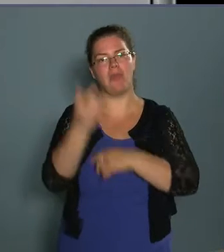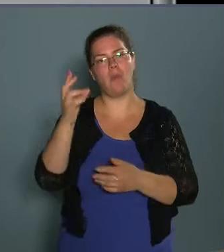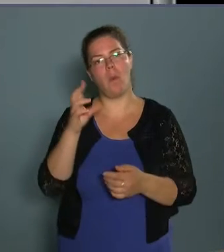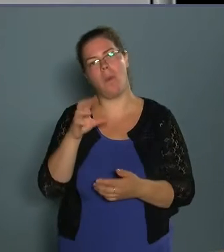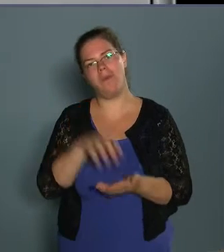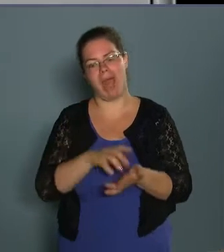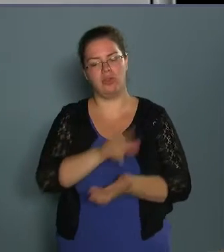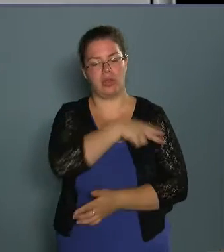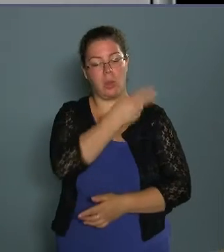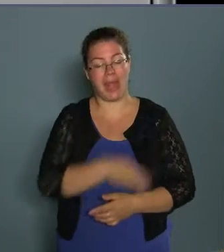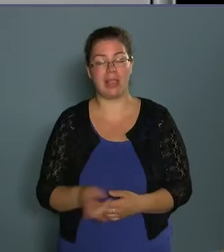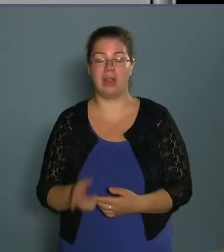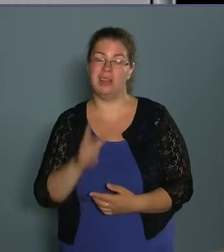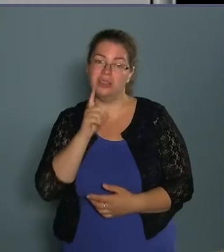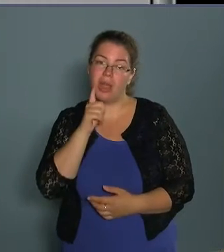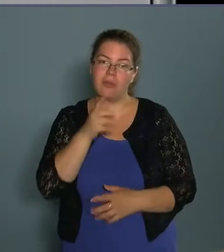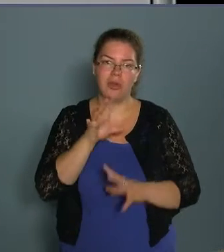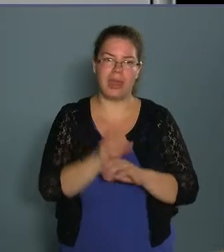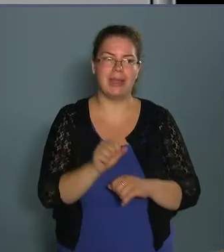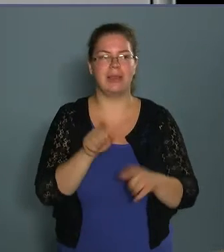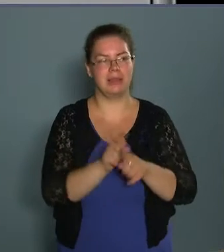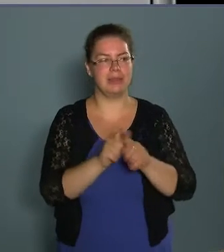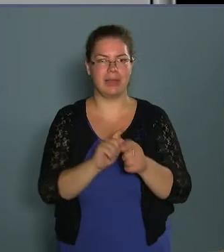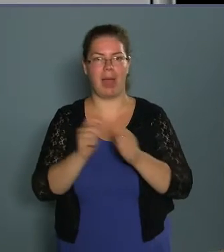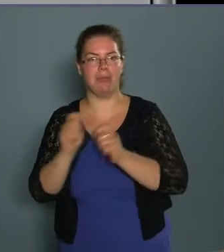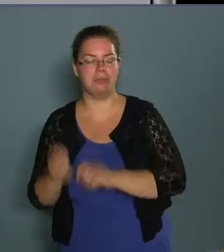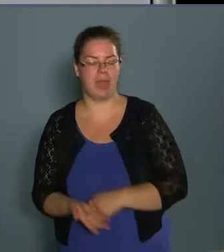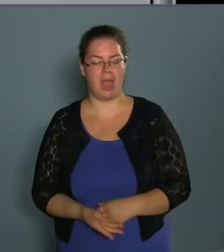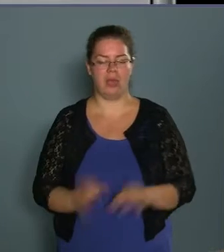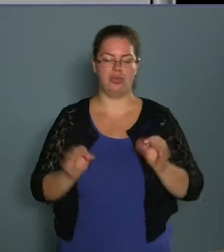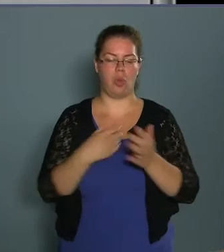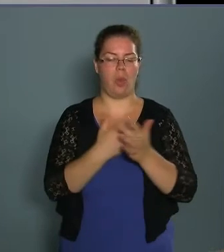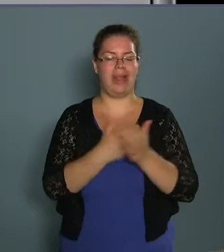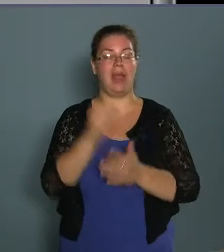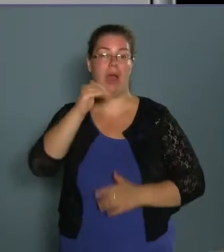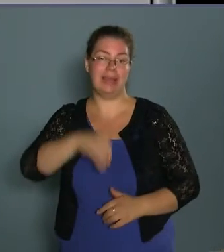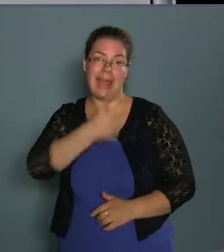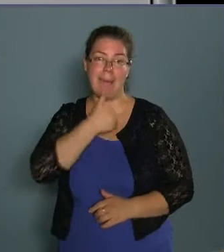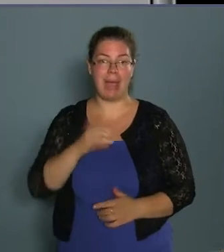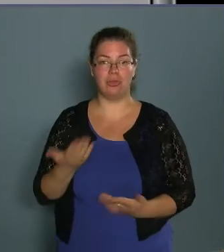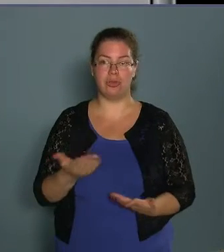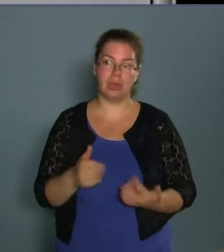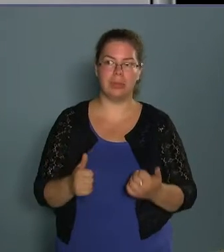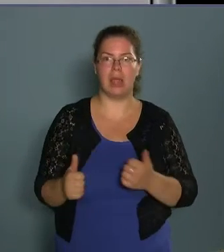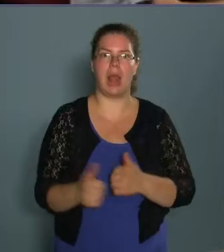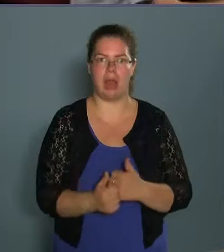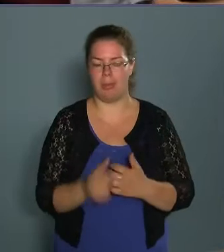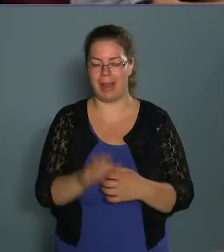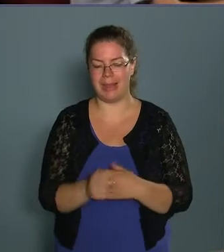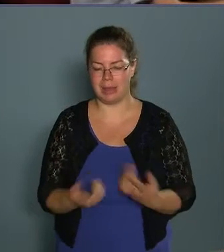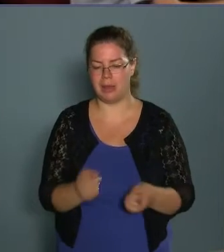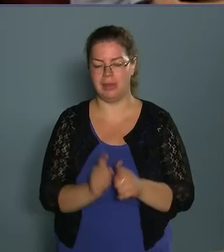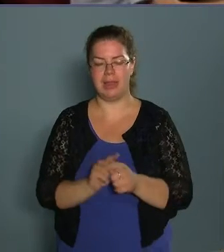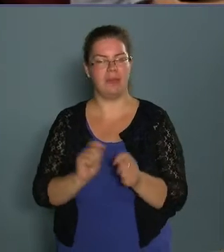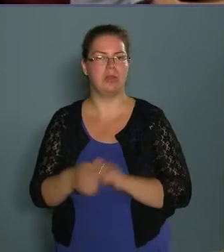fővárosi kórházakat is előbb-utóbb eléri, és azon belül pedig jó lenne a délpestit minél előbb. Nehéz így